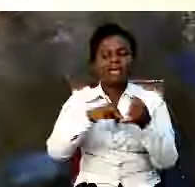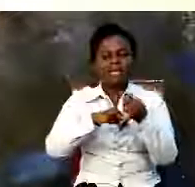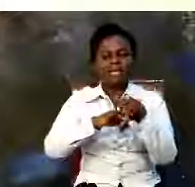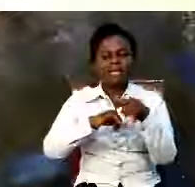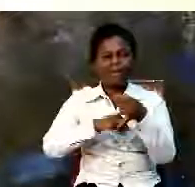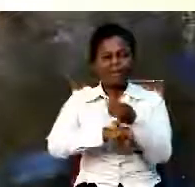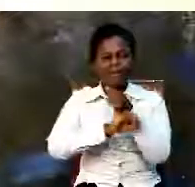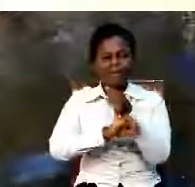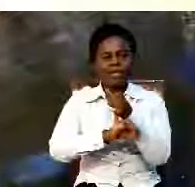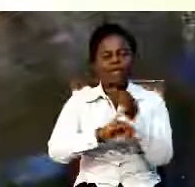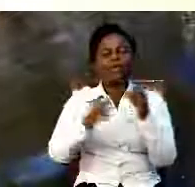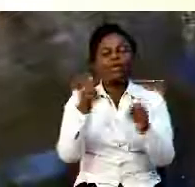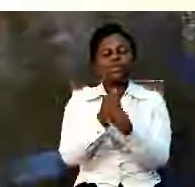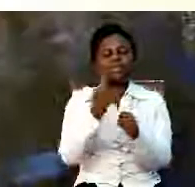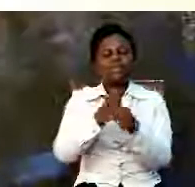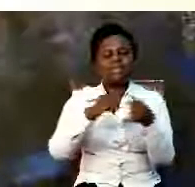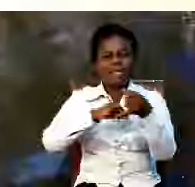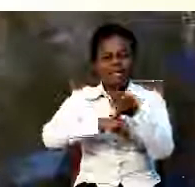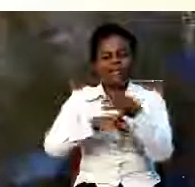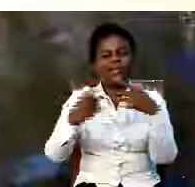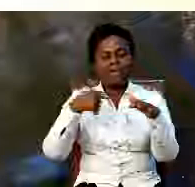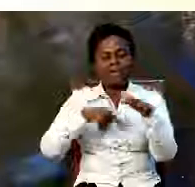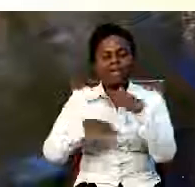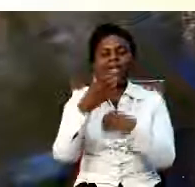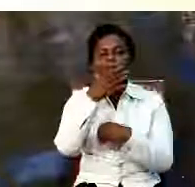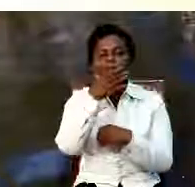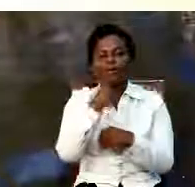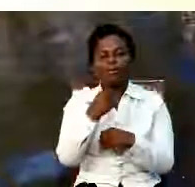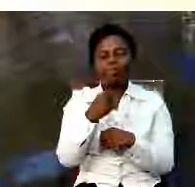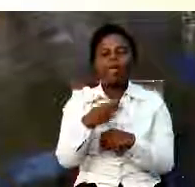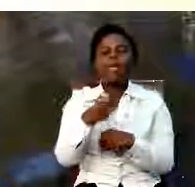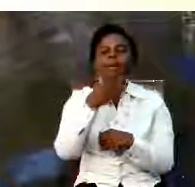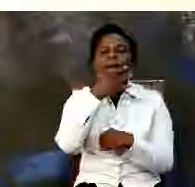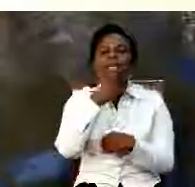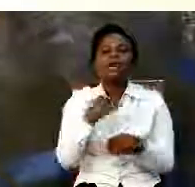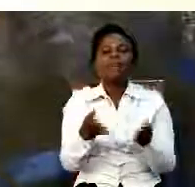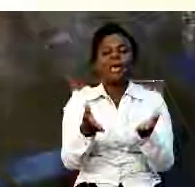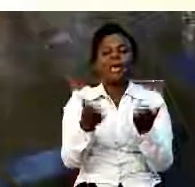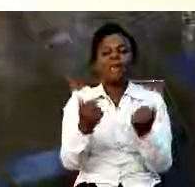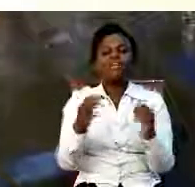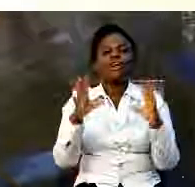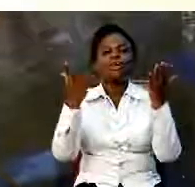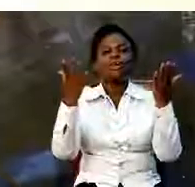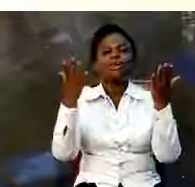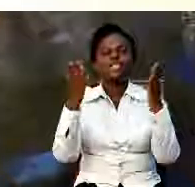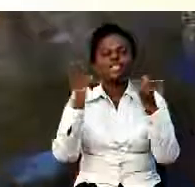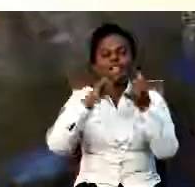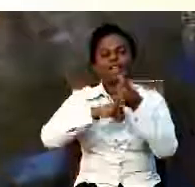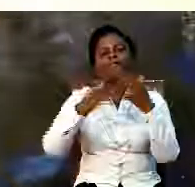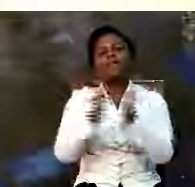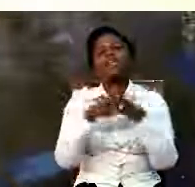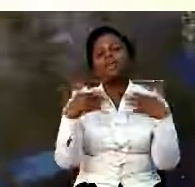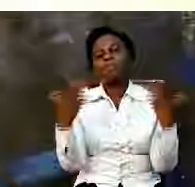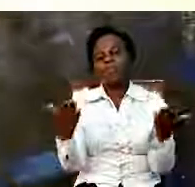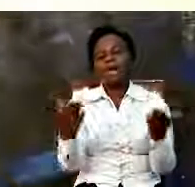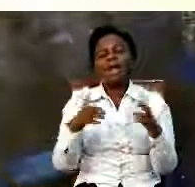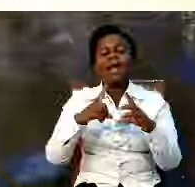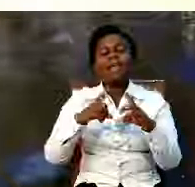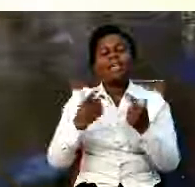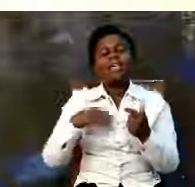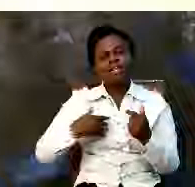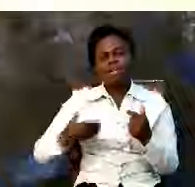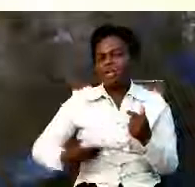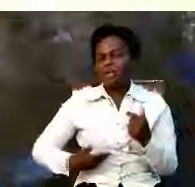wanataka kutengeneza rafiki ndani ya mwanamume. Mwanamume anaweza kuishi bila rafiki, lakini mwanamke hawezi kuishi